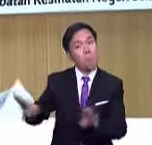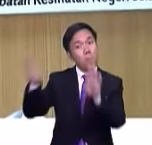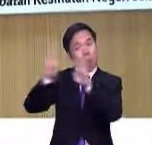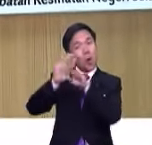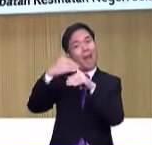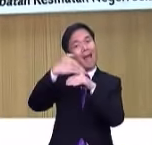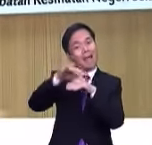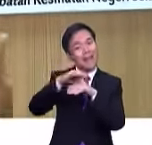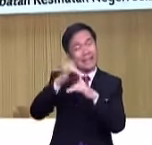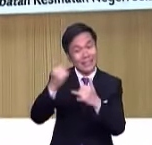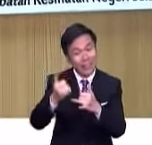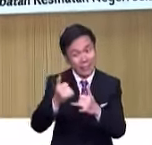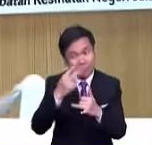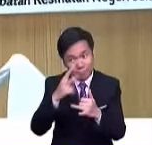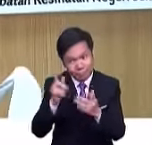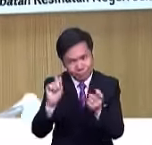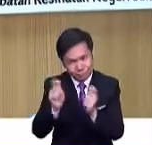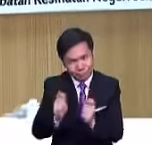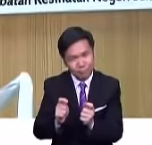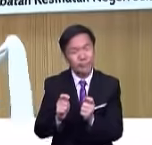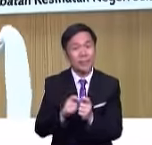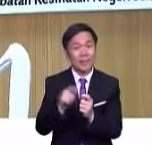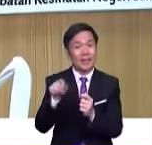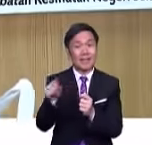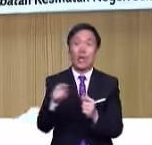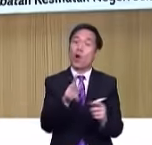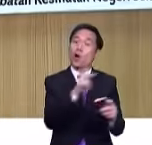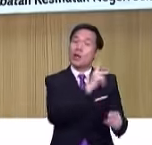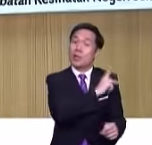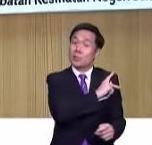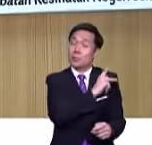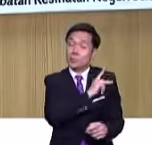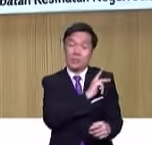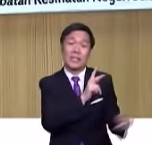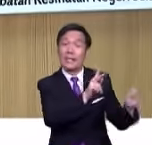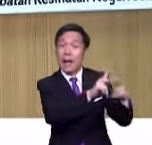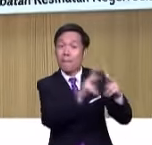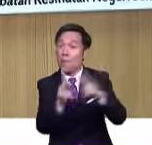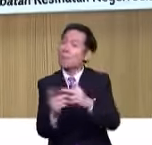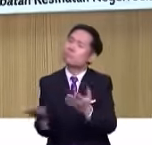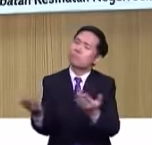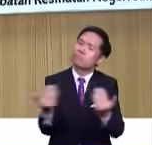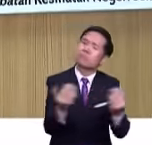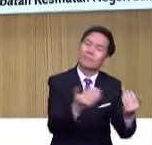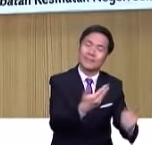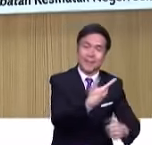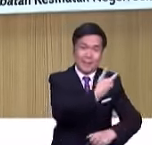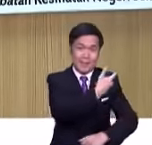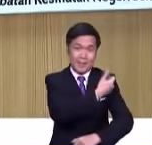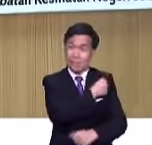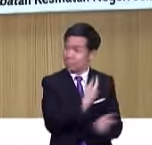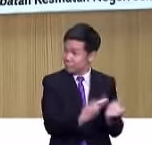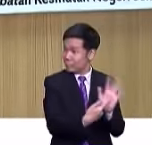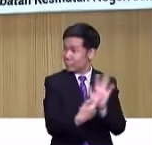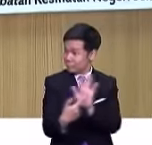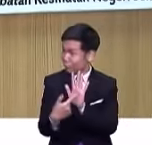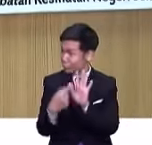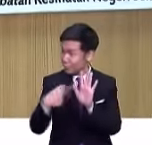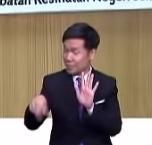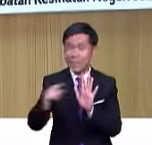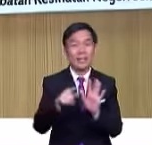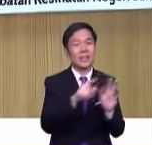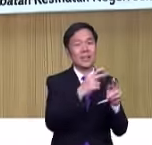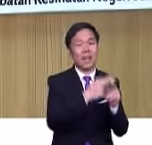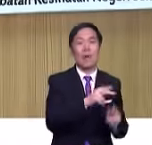dalam proses membujuk supaya itu kita lancarkan supaya ikon mereka, Tok Batin-Tok Batin ini divaksinkan hari ini. Dan saya yakin Tok Batin-Tok Batin